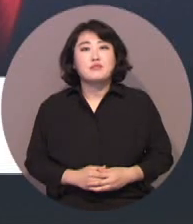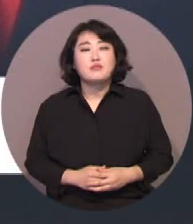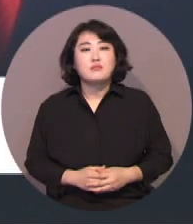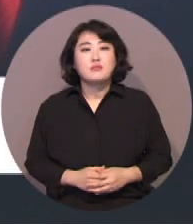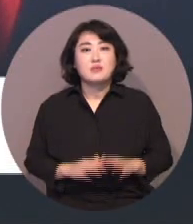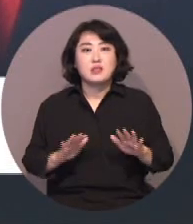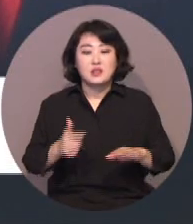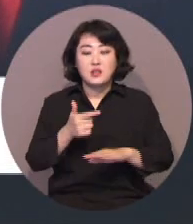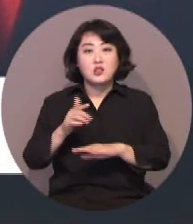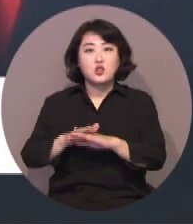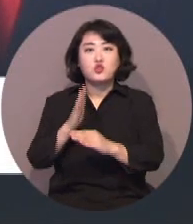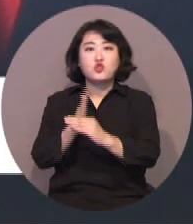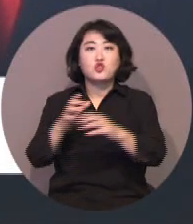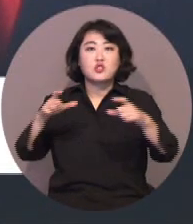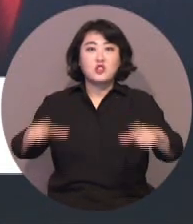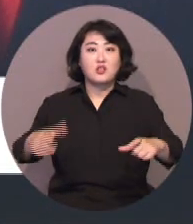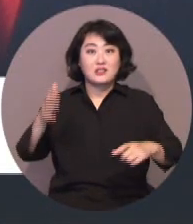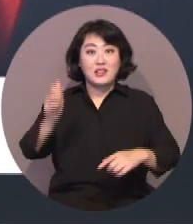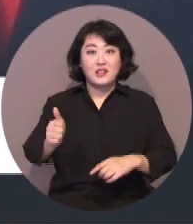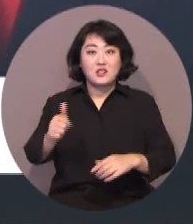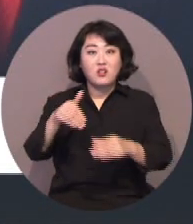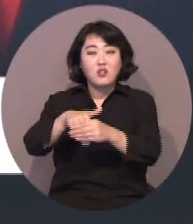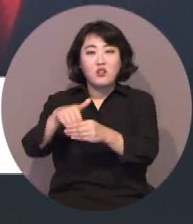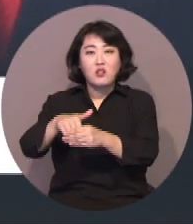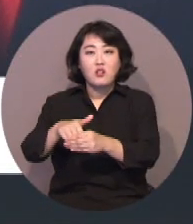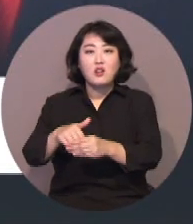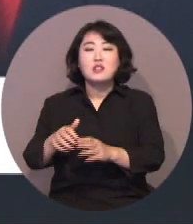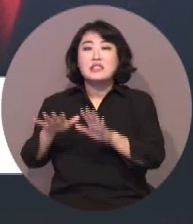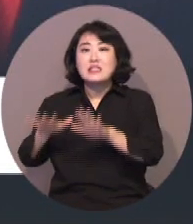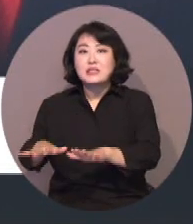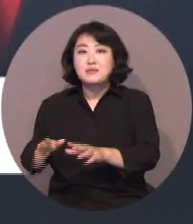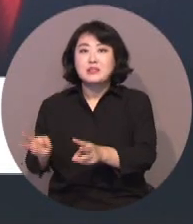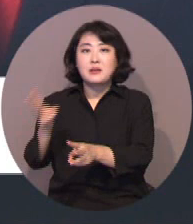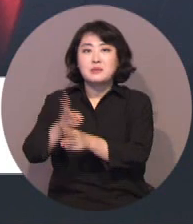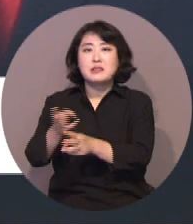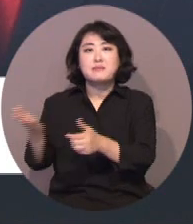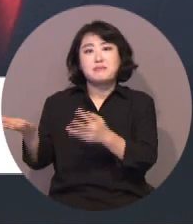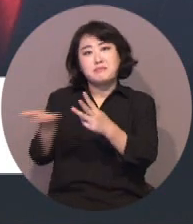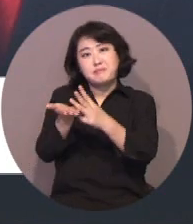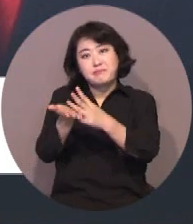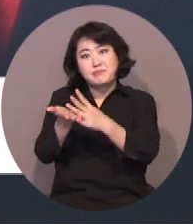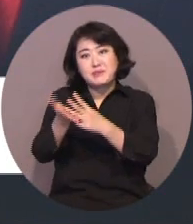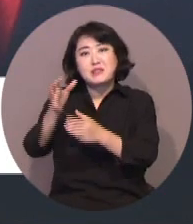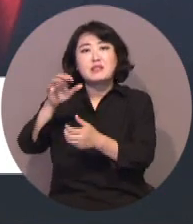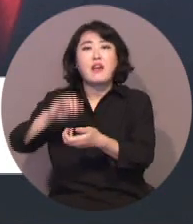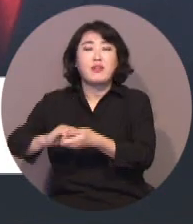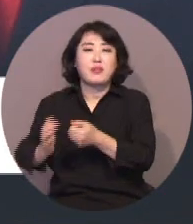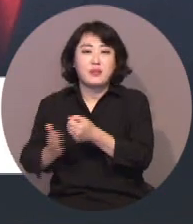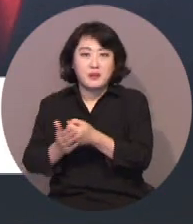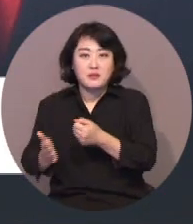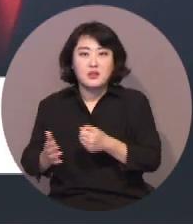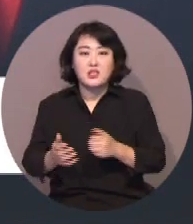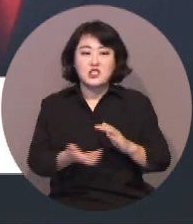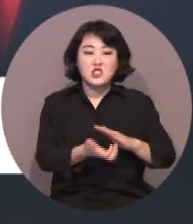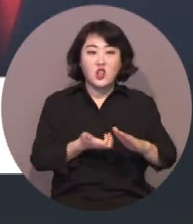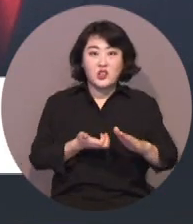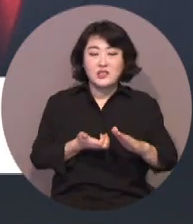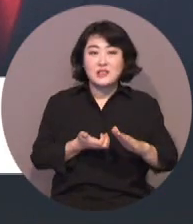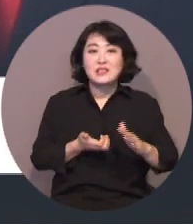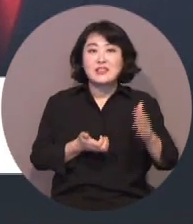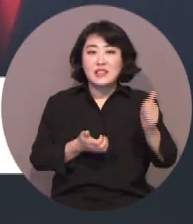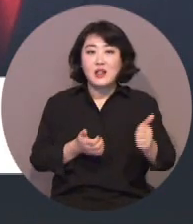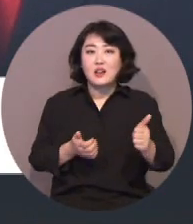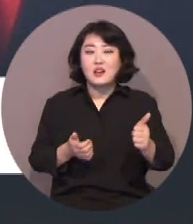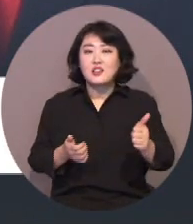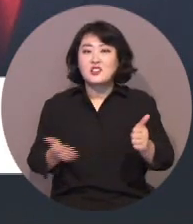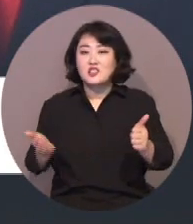이번 대선 주 구청장 선거는 현재 청장의 3선 연임 제한으로 전 잭 c 의원과 어 전 부구청장 의